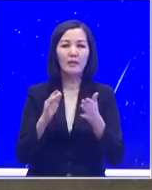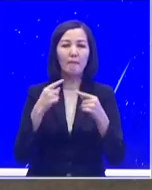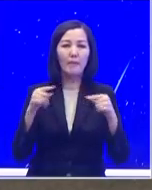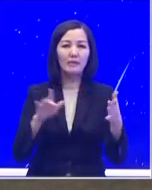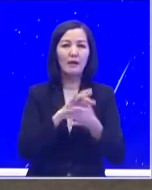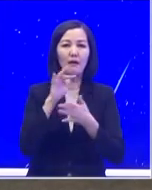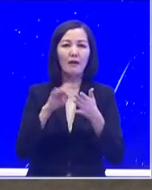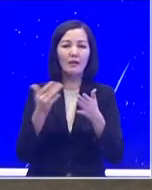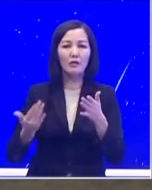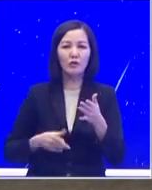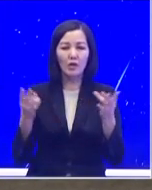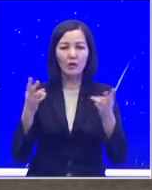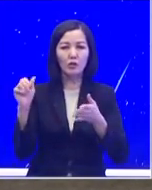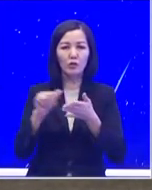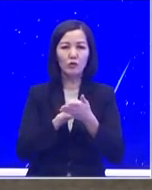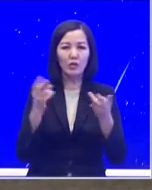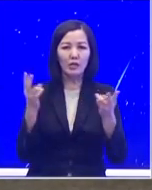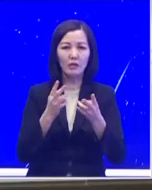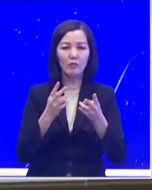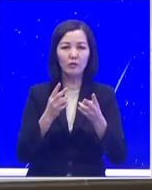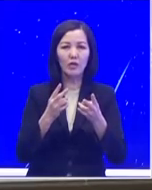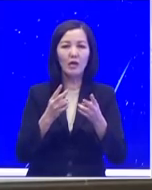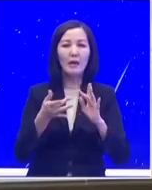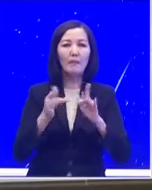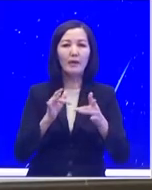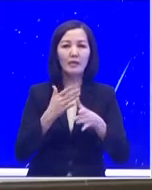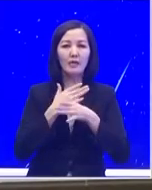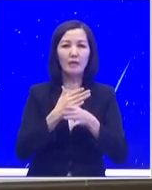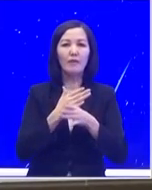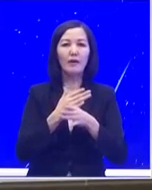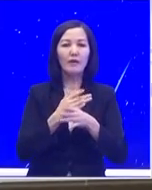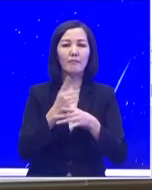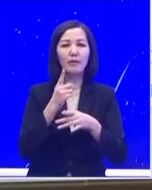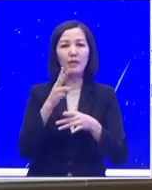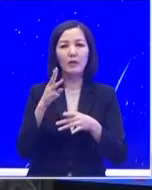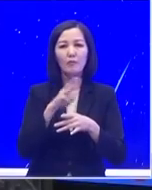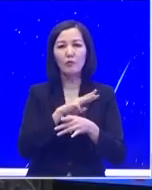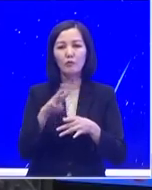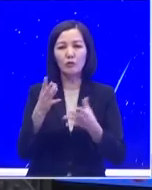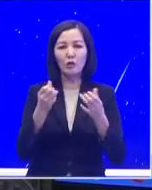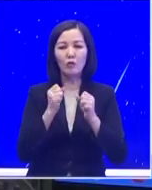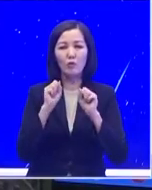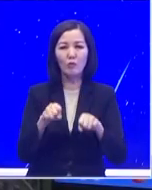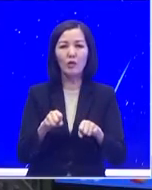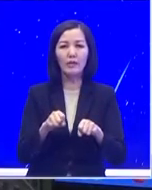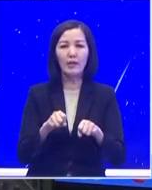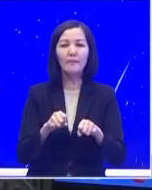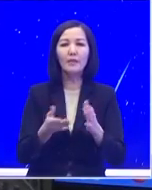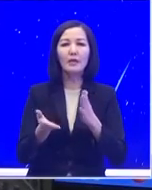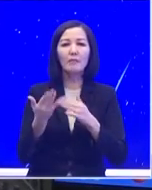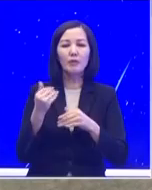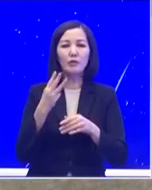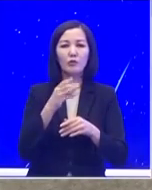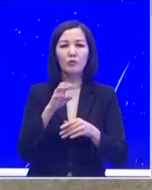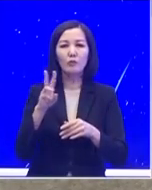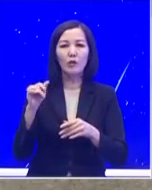қалада жүрген жандарға қажетті құжат керек болса, дәл осы портал арқылы небәрі 1-2 минут ішінде алуға болады. Мамандардың айтуынша, былтыр